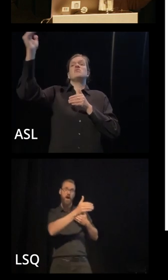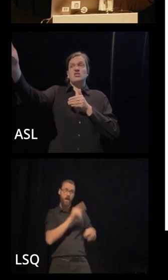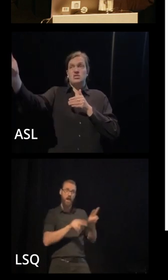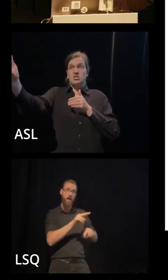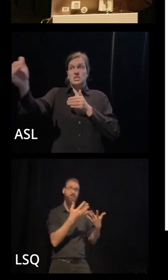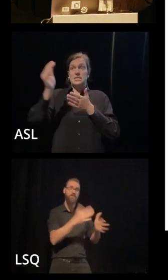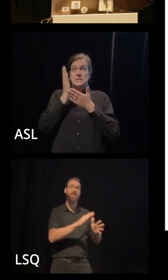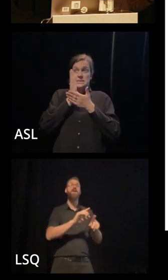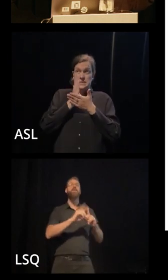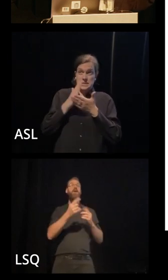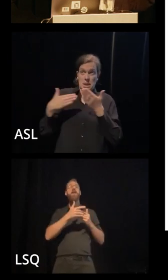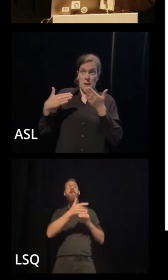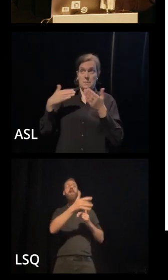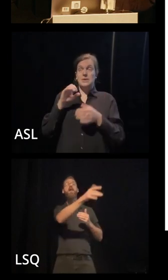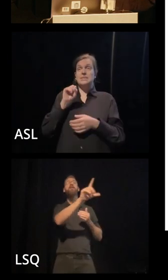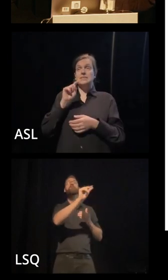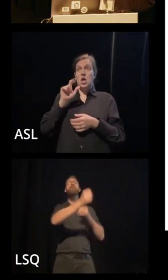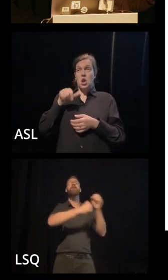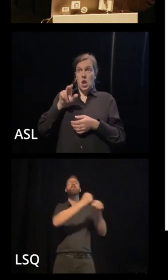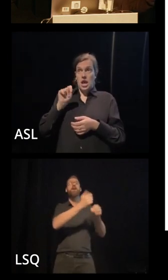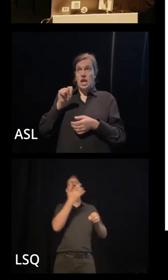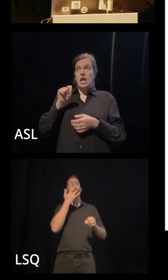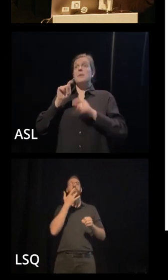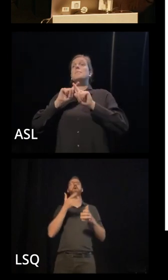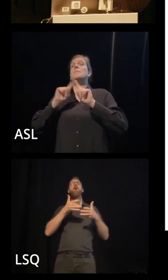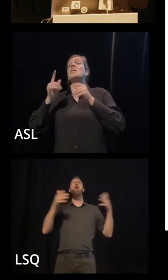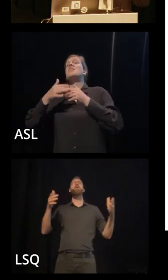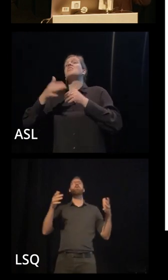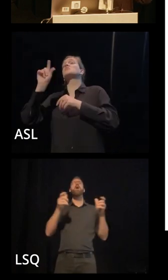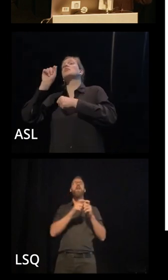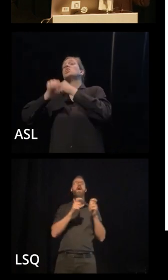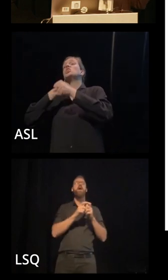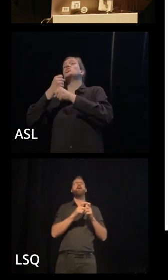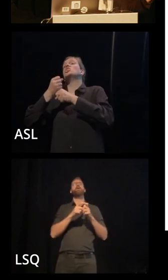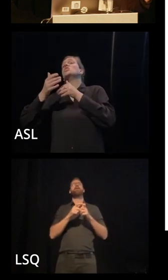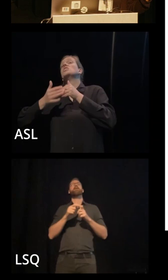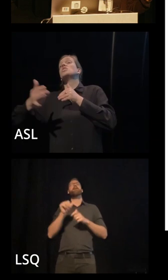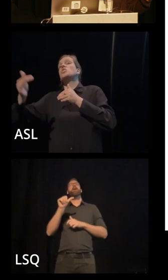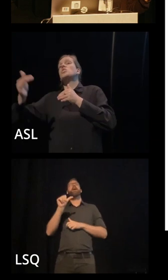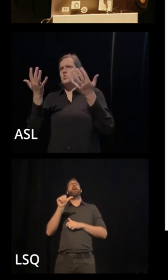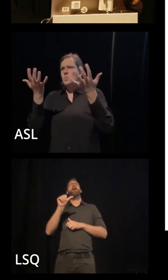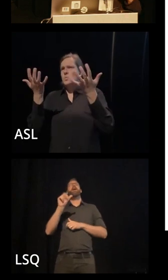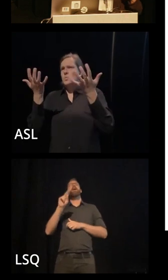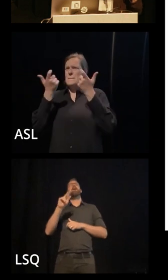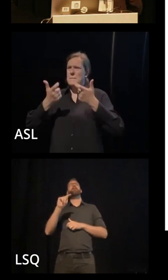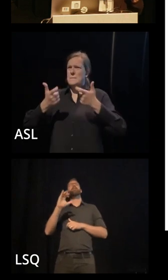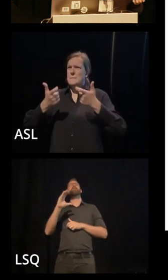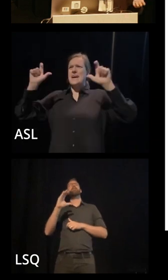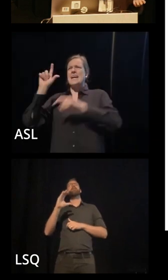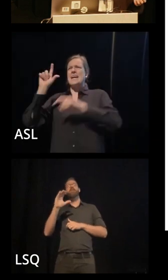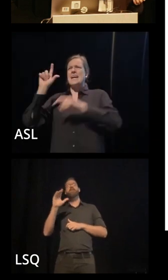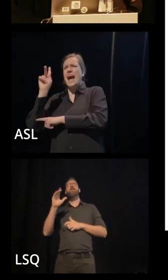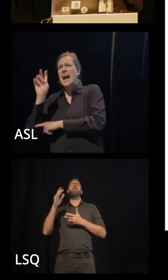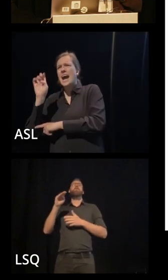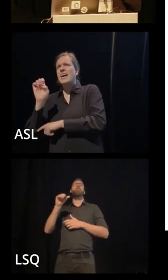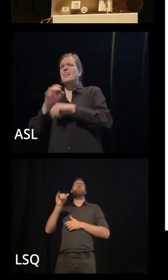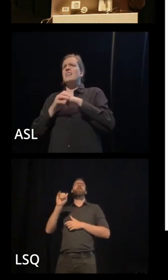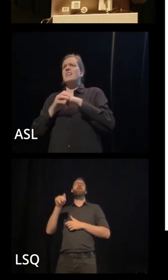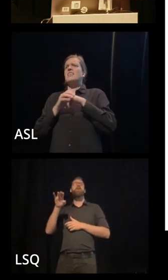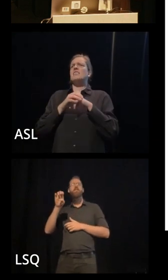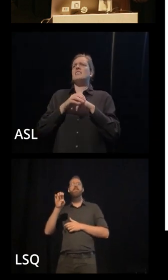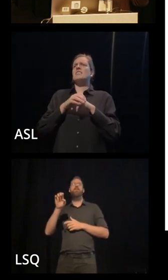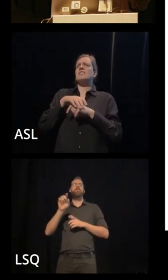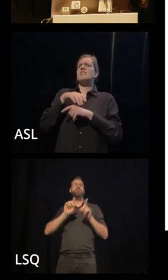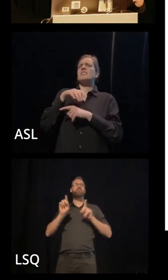je voudrais me rendre jusqu'au Grand Lac, jusqu'à l'Arctique, jusqu'au Maine, pour essayer réellement de comprendre la complexité du